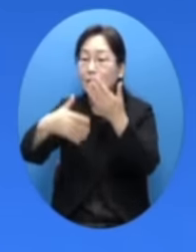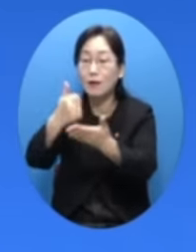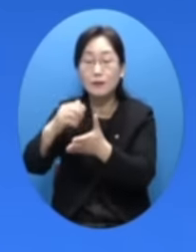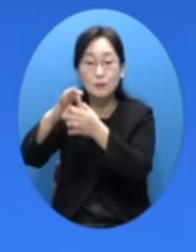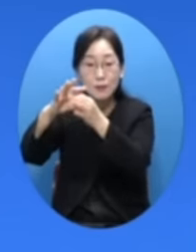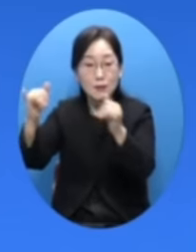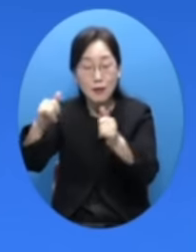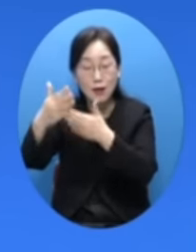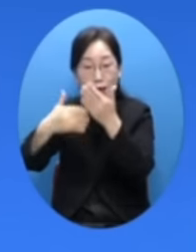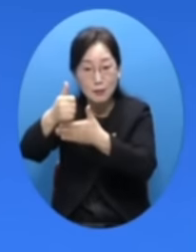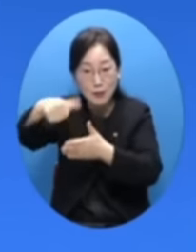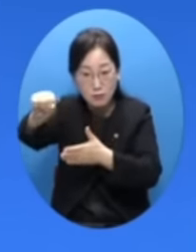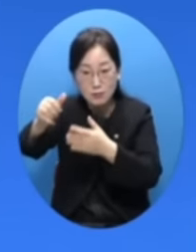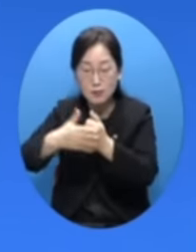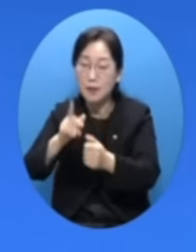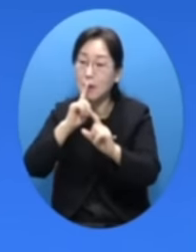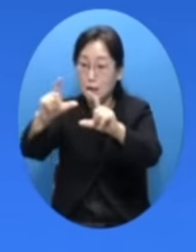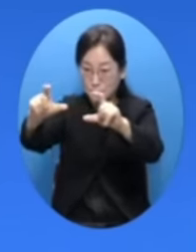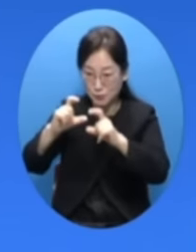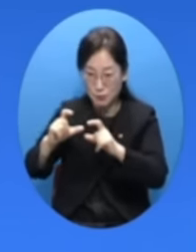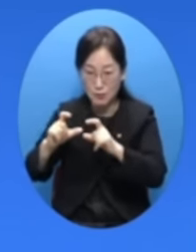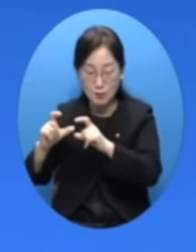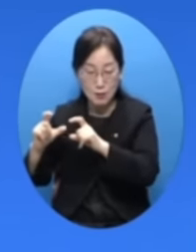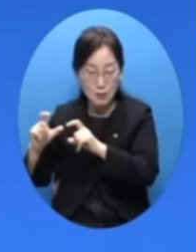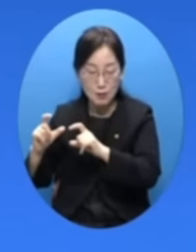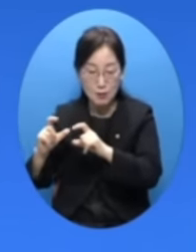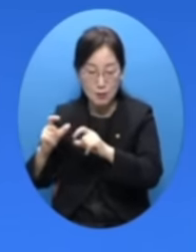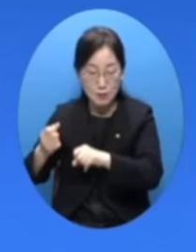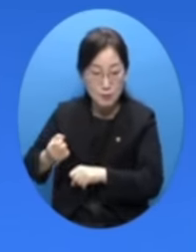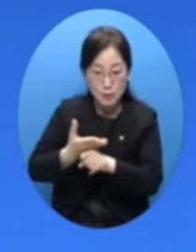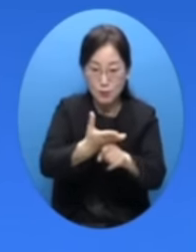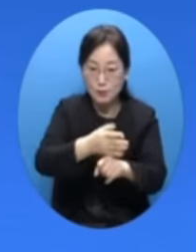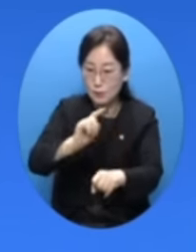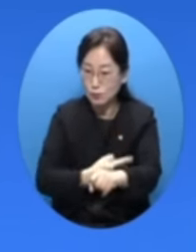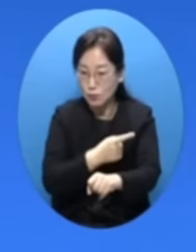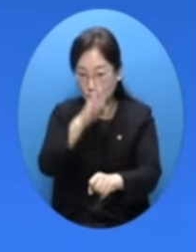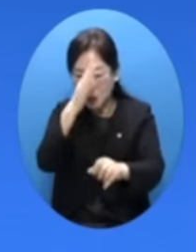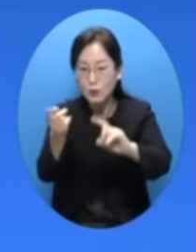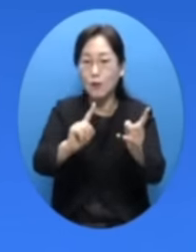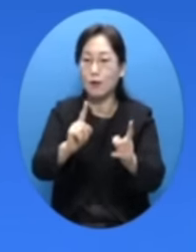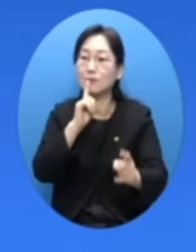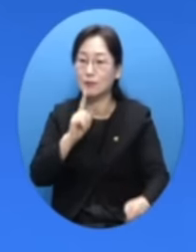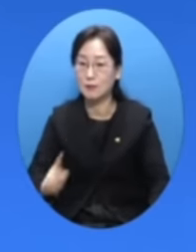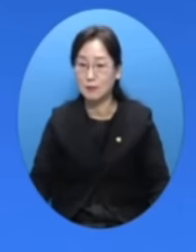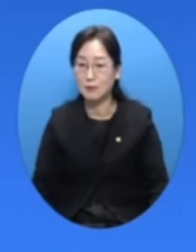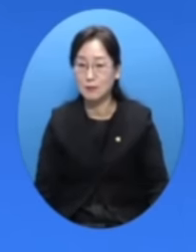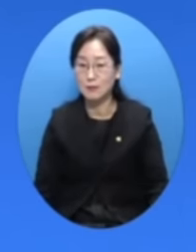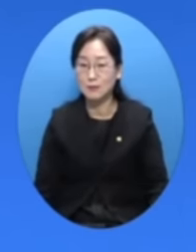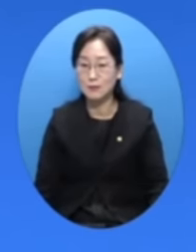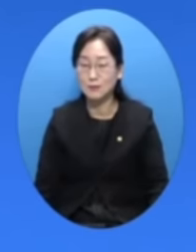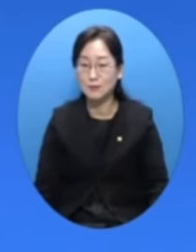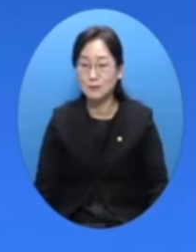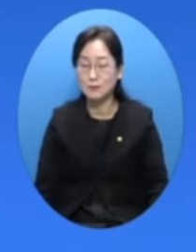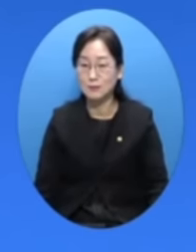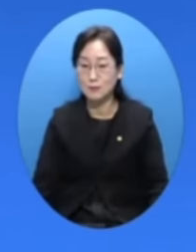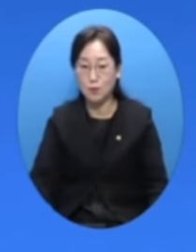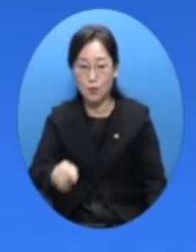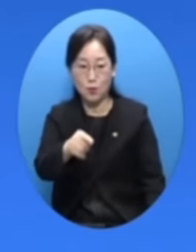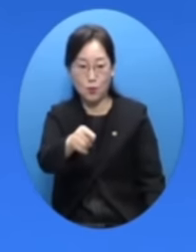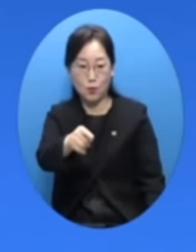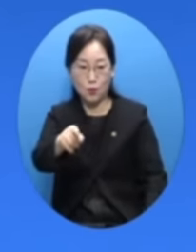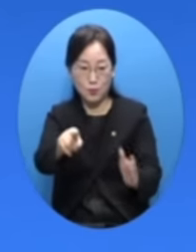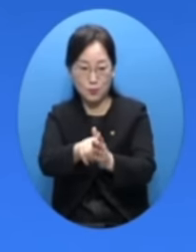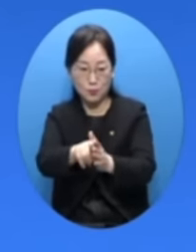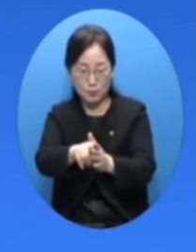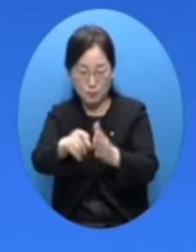하나님의 아들이니 말씀 한마디만 하시면 우리 하인이 낫겠나이다. 그때 내 믿음대로